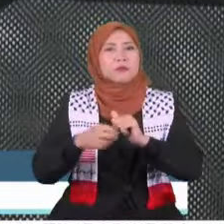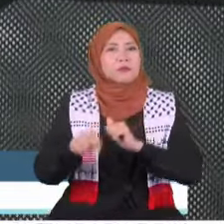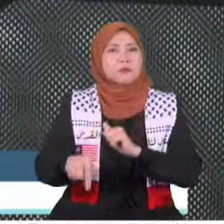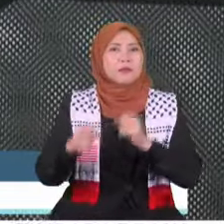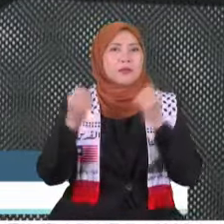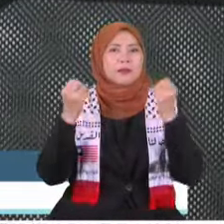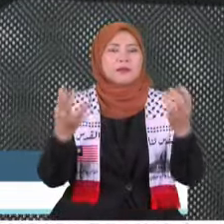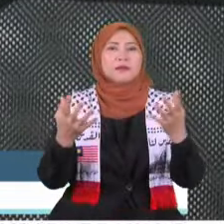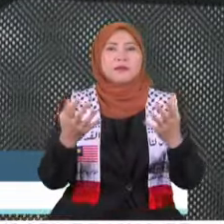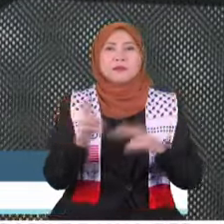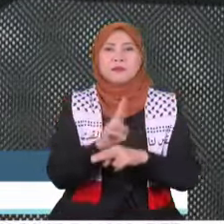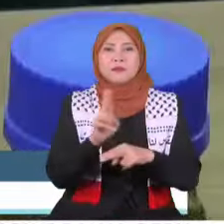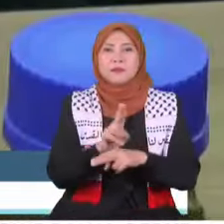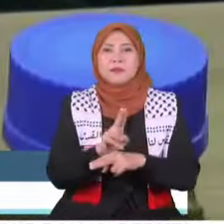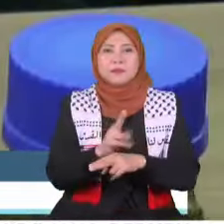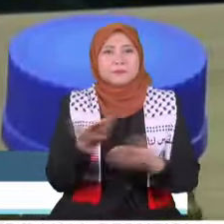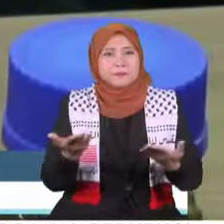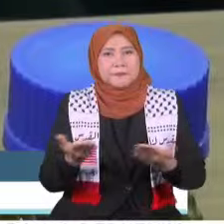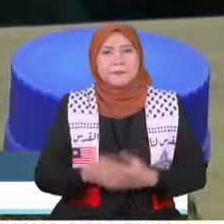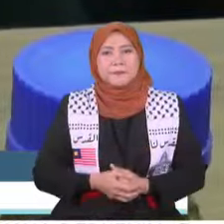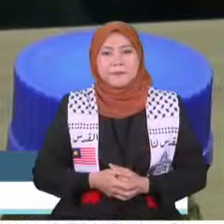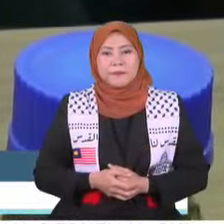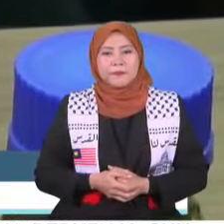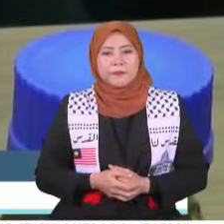Banyak milling waste dihasilkan.